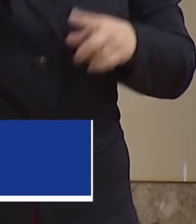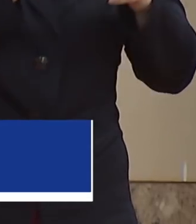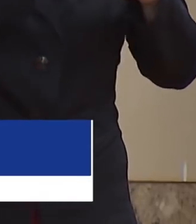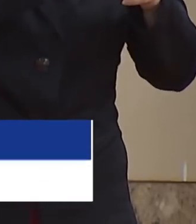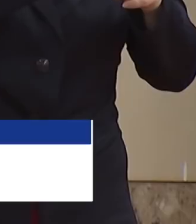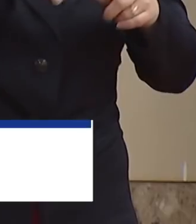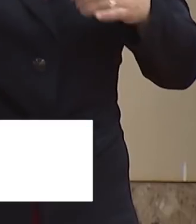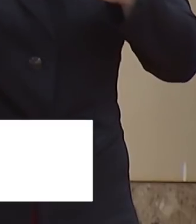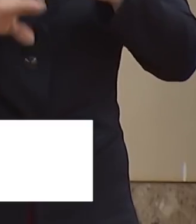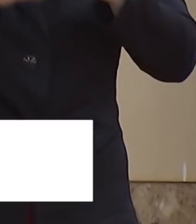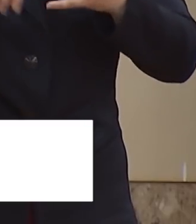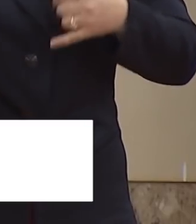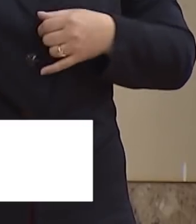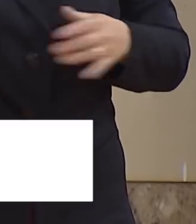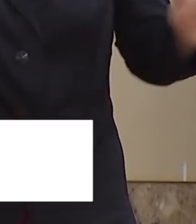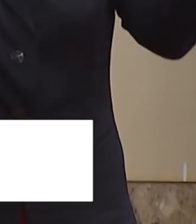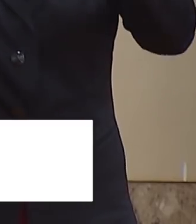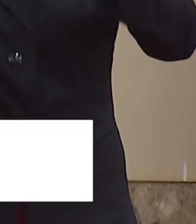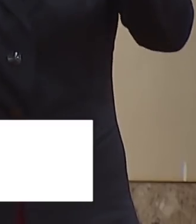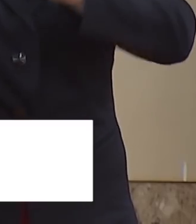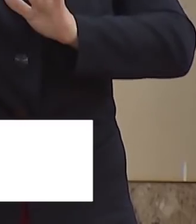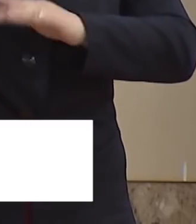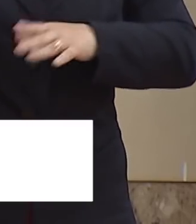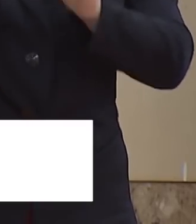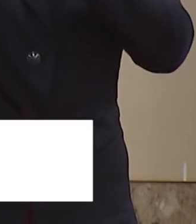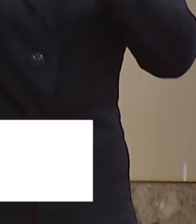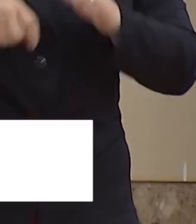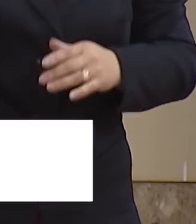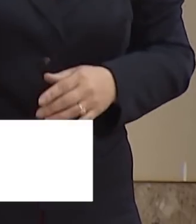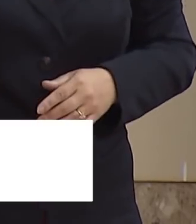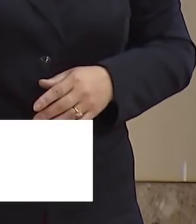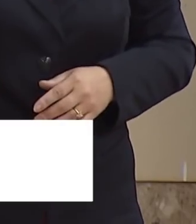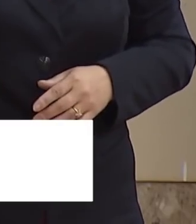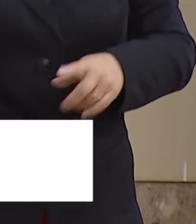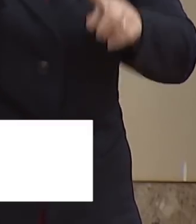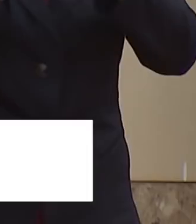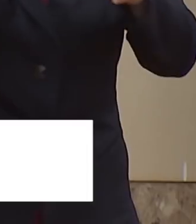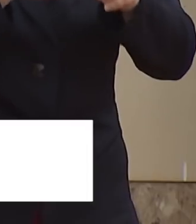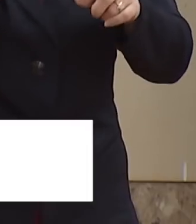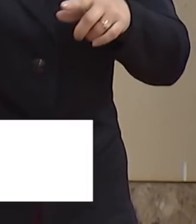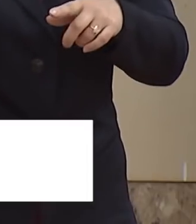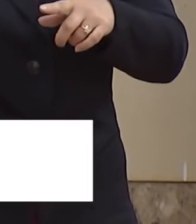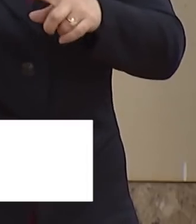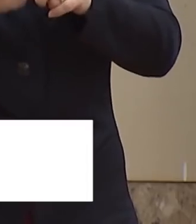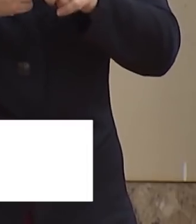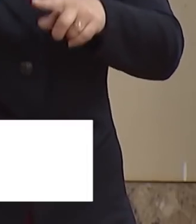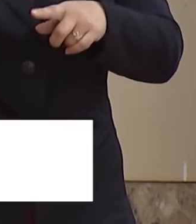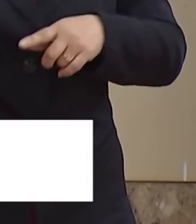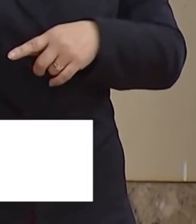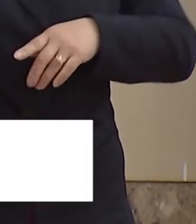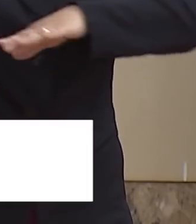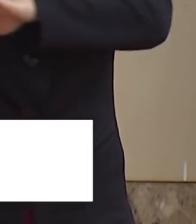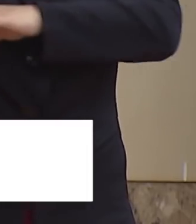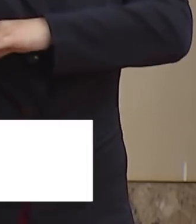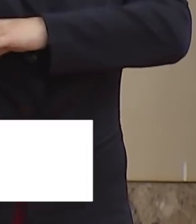сүүлийн 3 7 өдрийн хугацаанд өвчл 2 саяар нэмэгдэж 3 сая хүрсэн байна. Гэвч энтхэг улсын засгийн